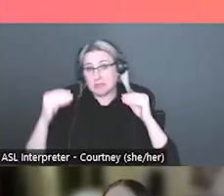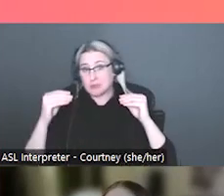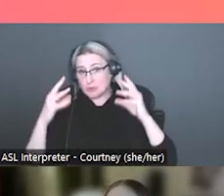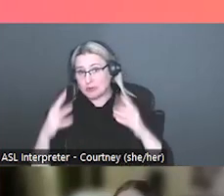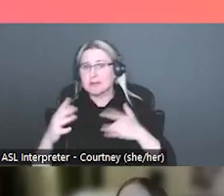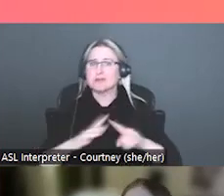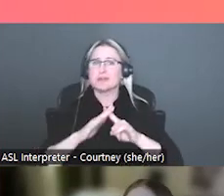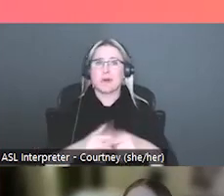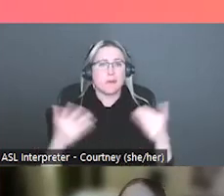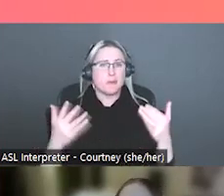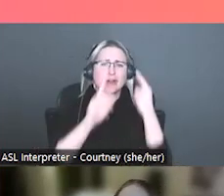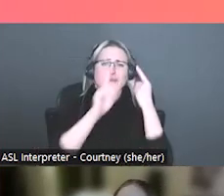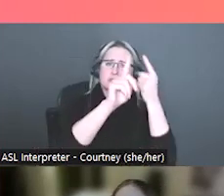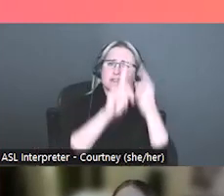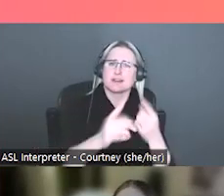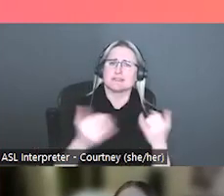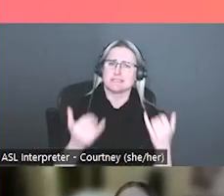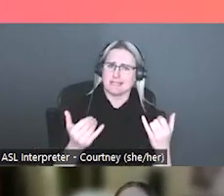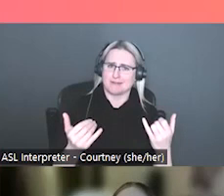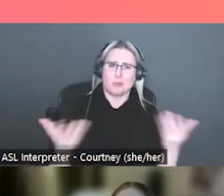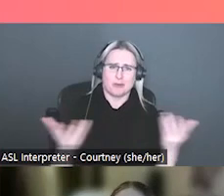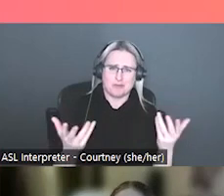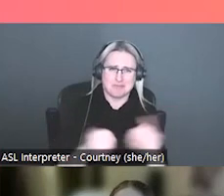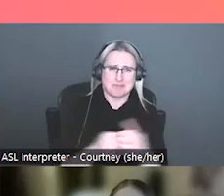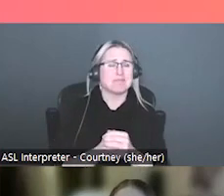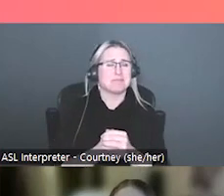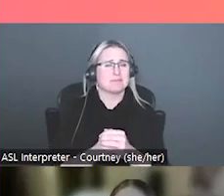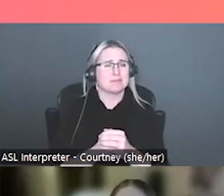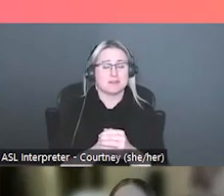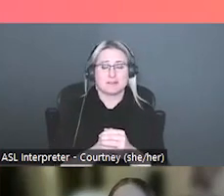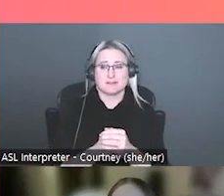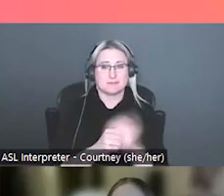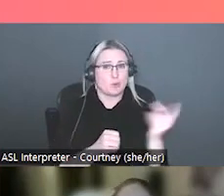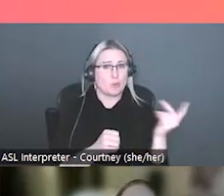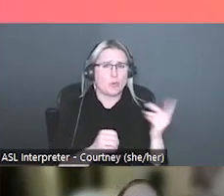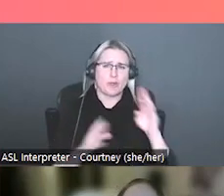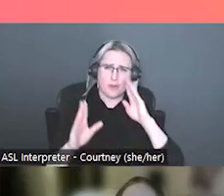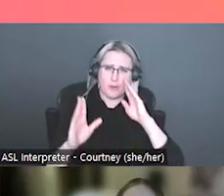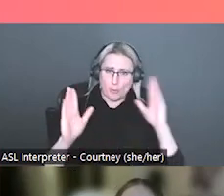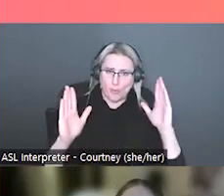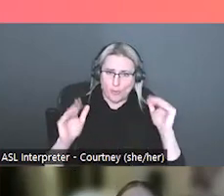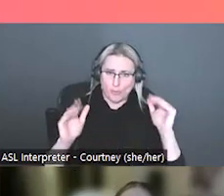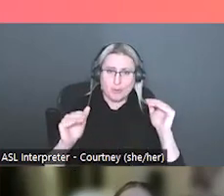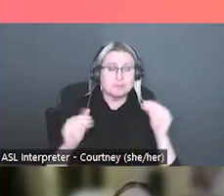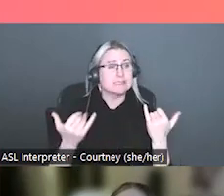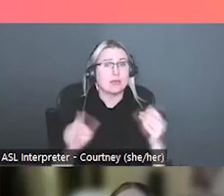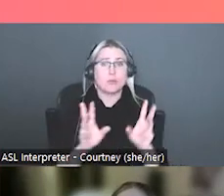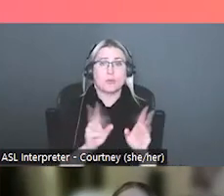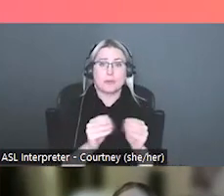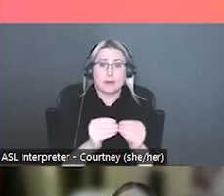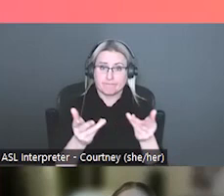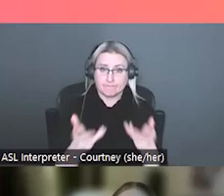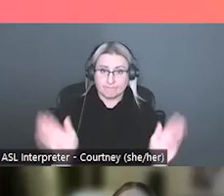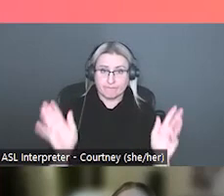alors, je voulais commencer par vous présenter les objectifs d'apprentissage du webinaire. Nous espérons